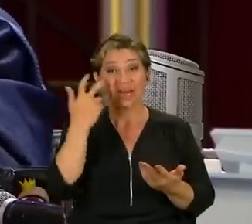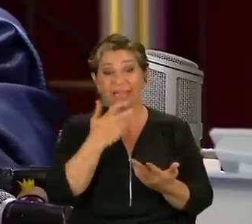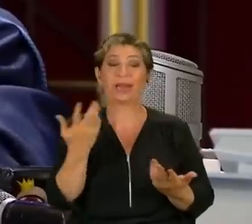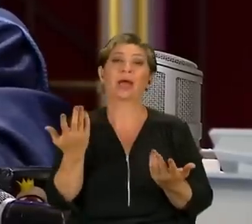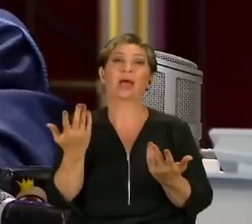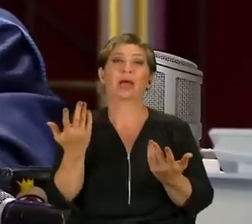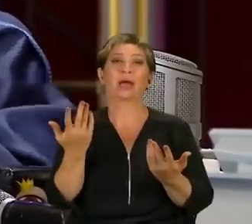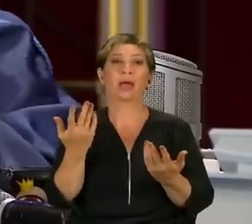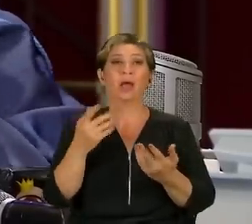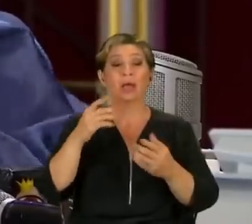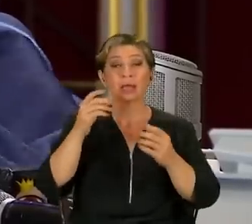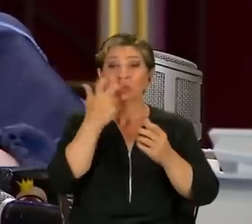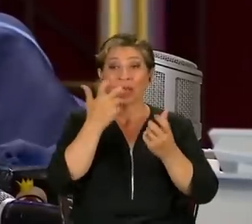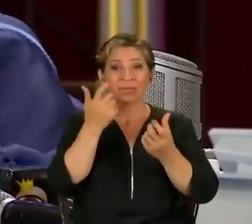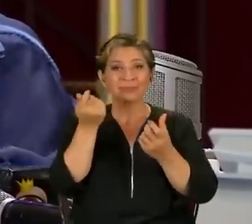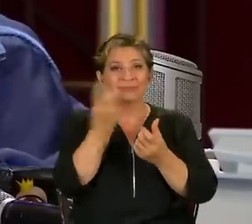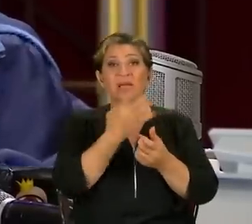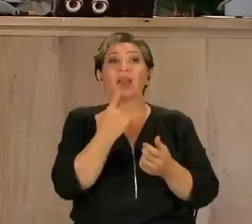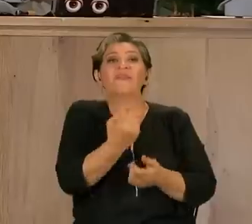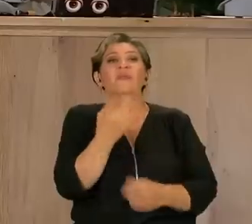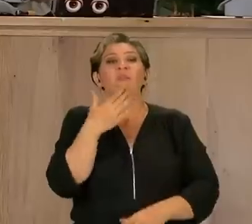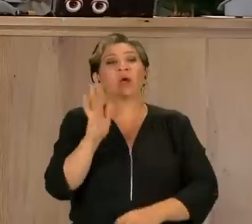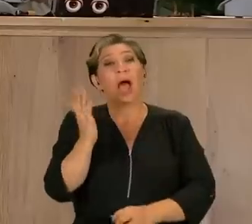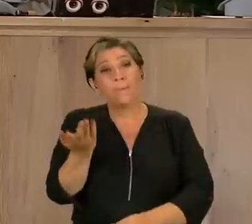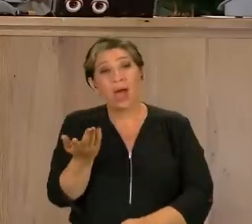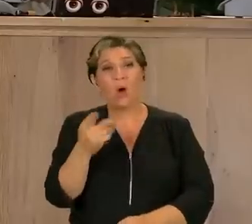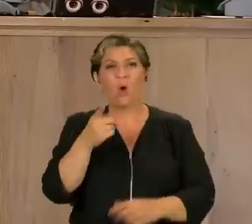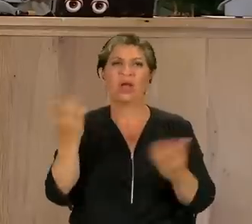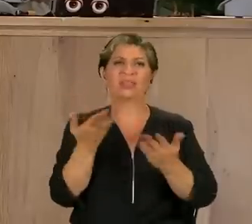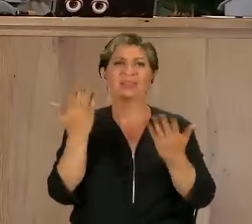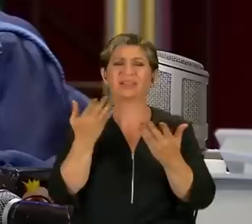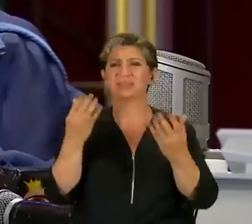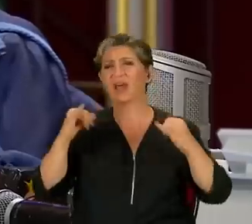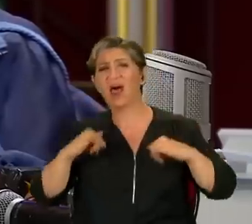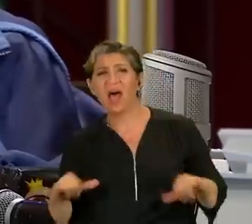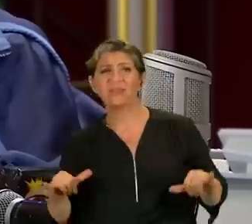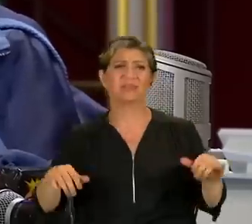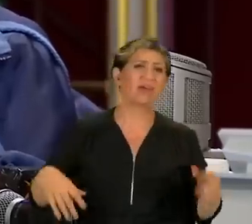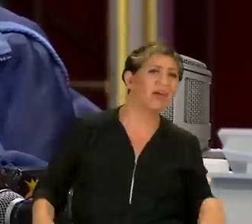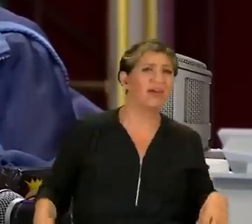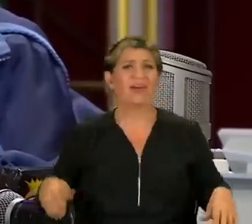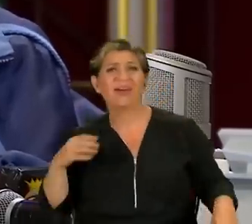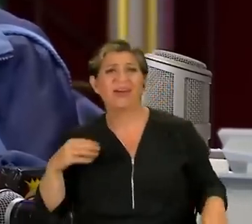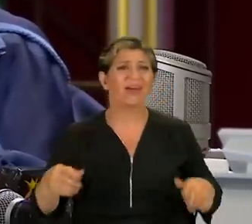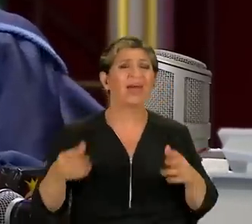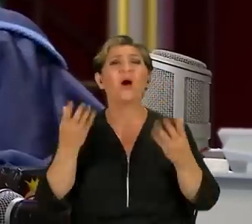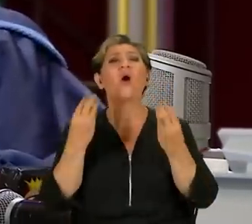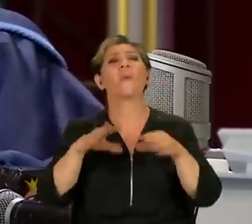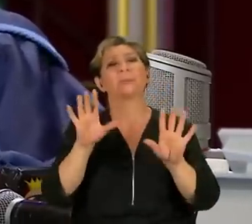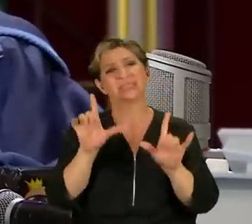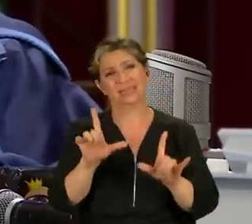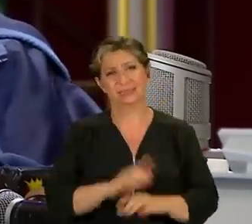şarkılarına, repertuarlarına lafım yok. Ama yani o kadar da öyle spor yapıp da